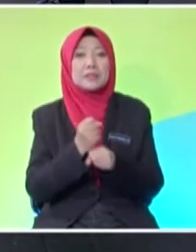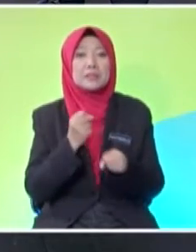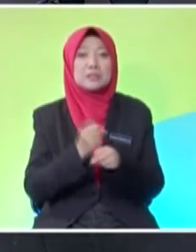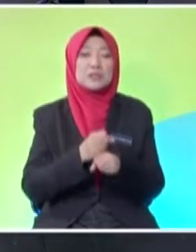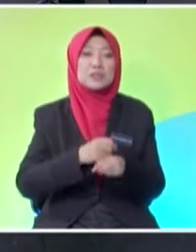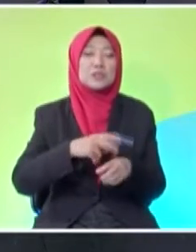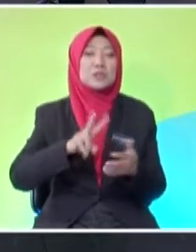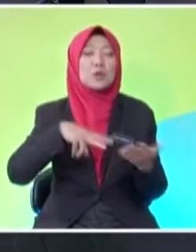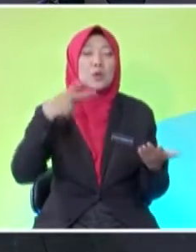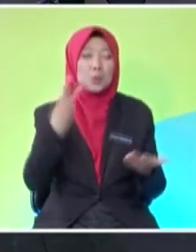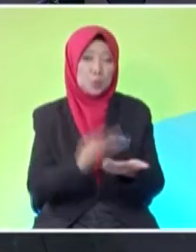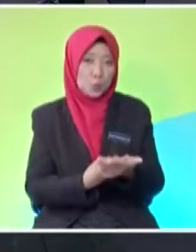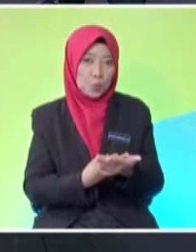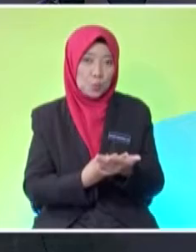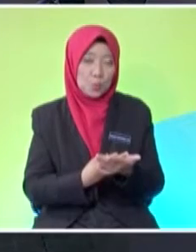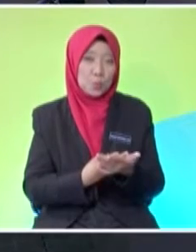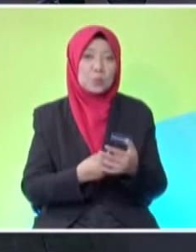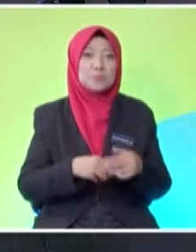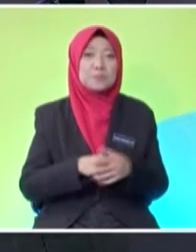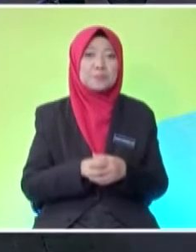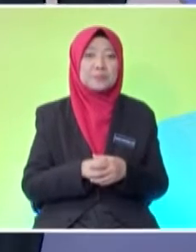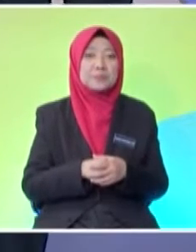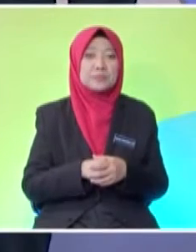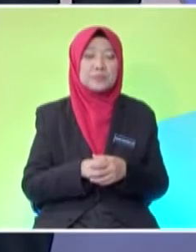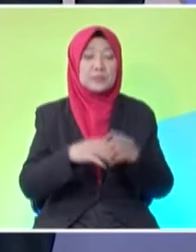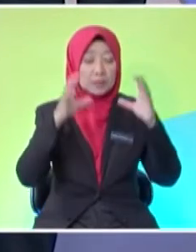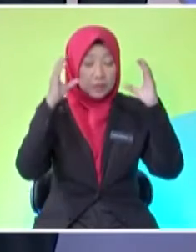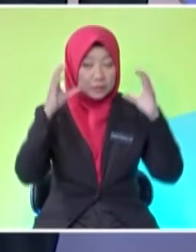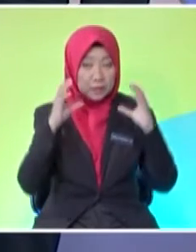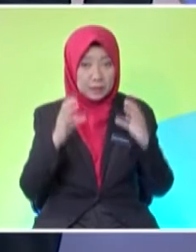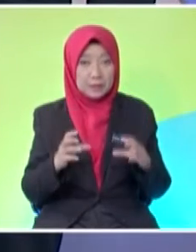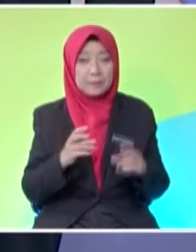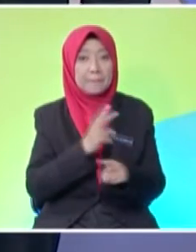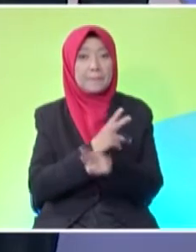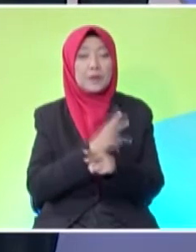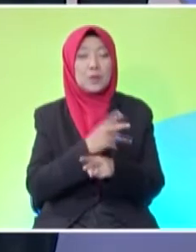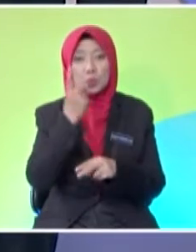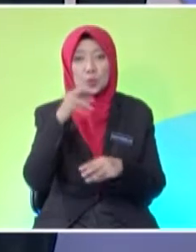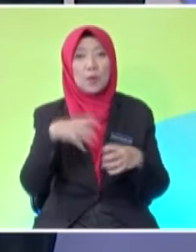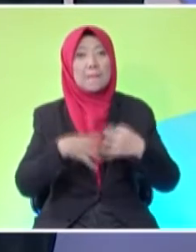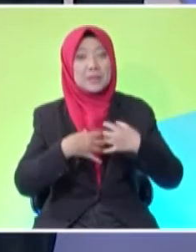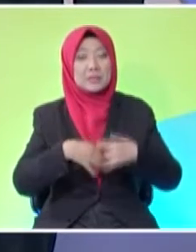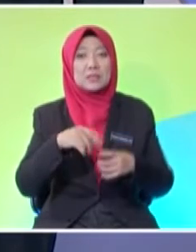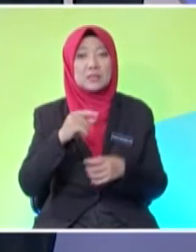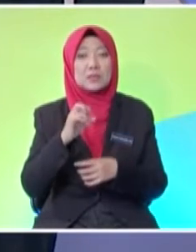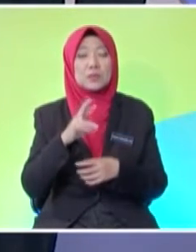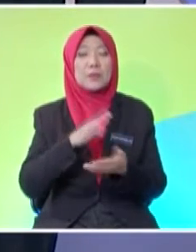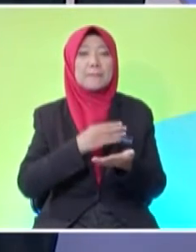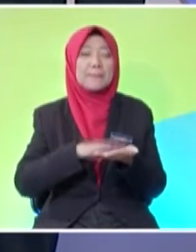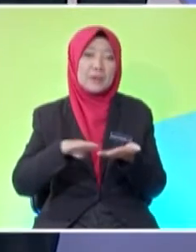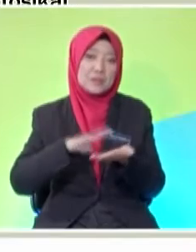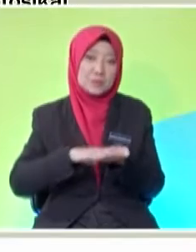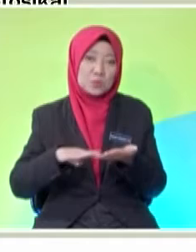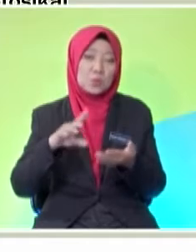mesin gerudi tersebut. Baik. Okey, baik. Jadi kaedah penyelenggaraan yang boleh dilakukan pada mesin gerudi iaitu kita bersihkan ragum mesin